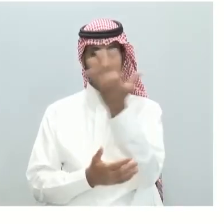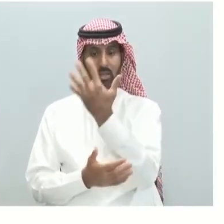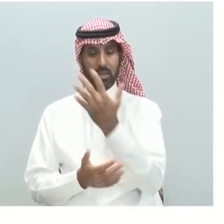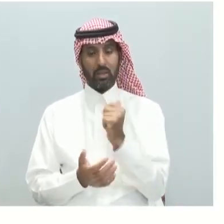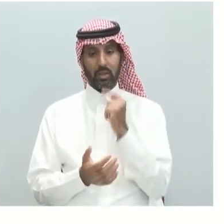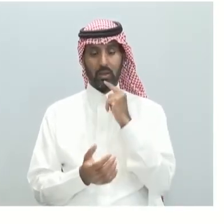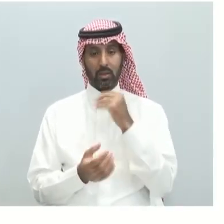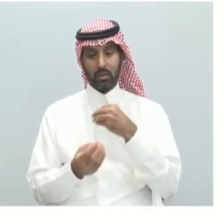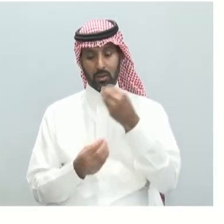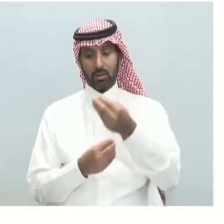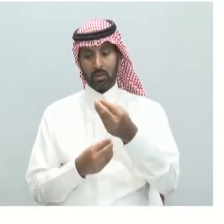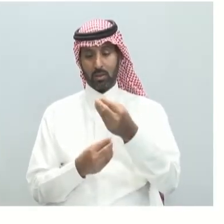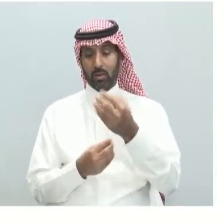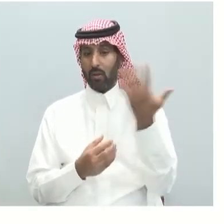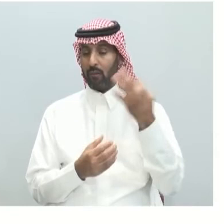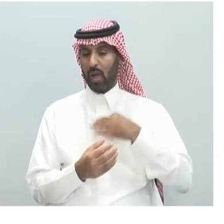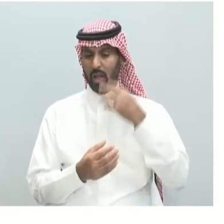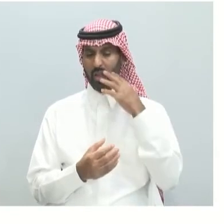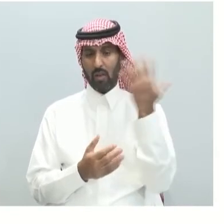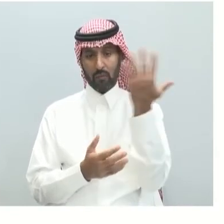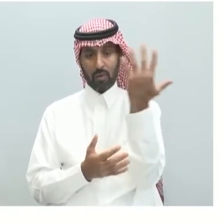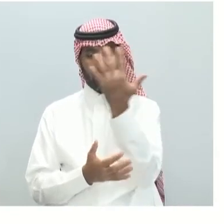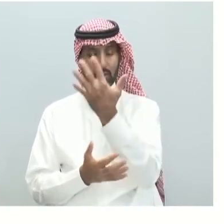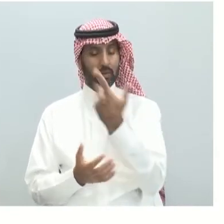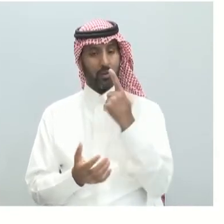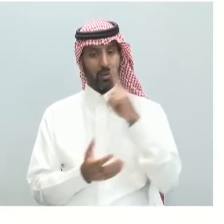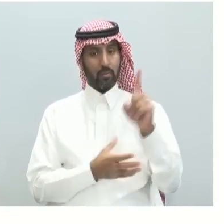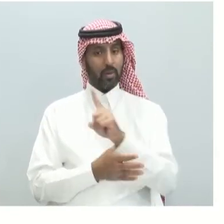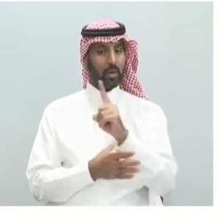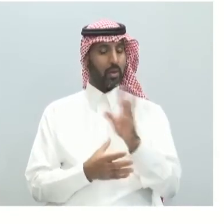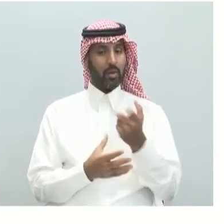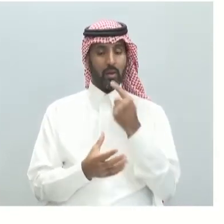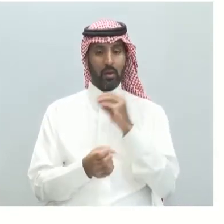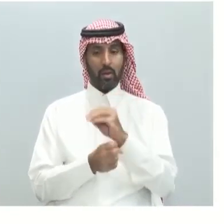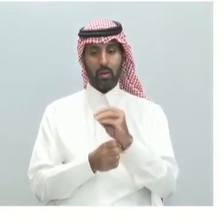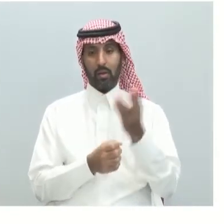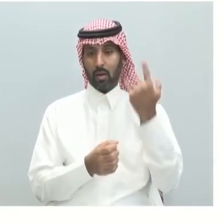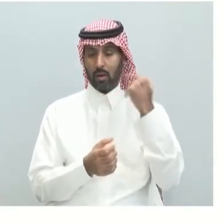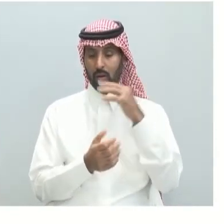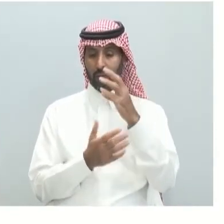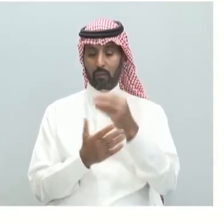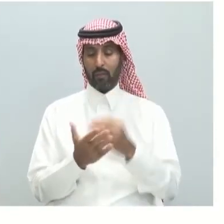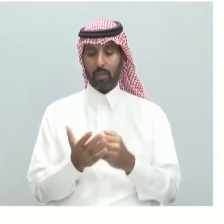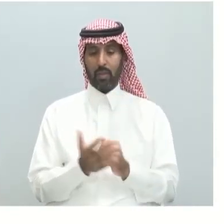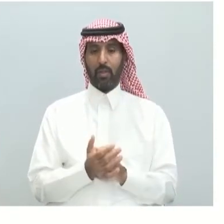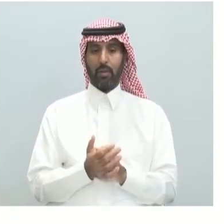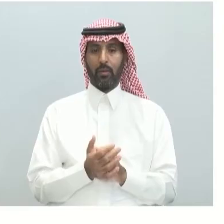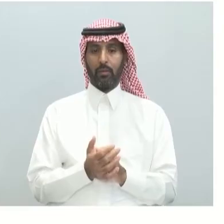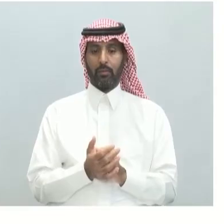ايضا وجود الاشجار له فائده بيئيه ورد ذكرها في النص